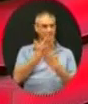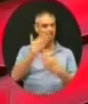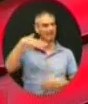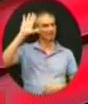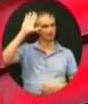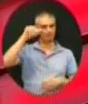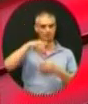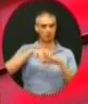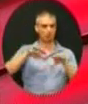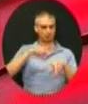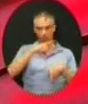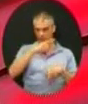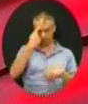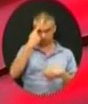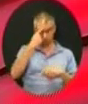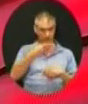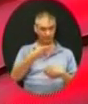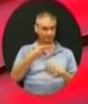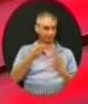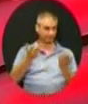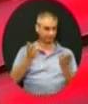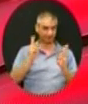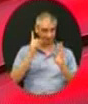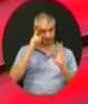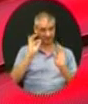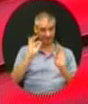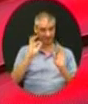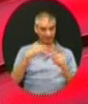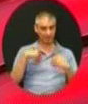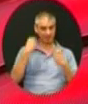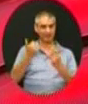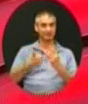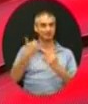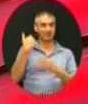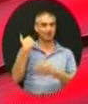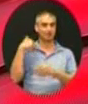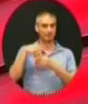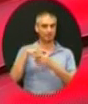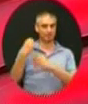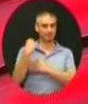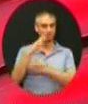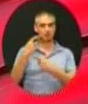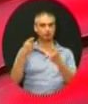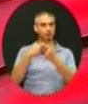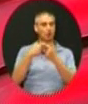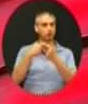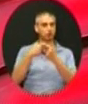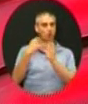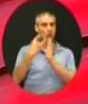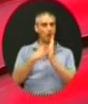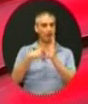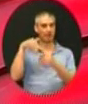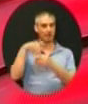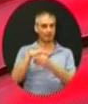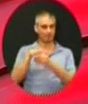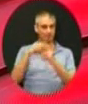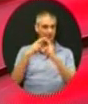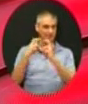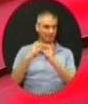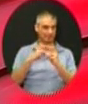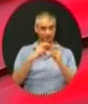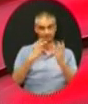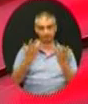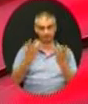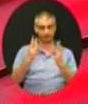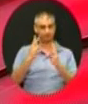בממשלה אתה חושב שזה סביר להעביר לשר הפנים את הסמכויות בוכל מה שקשור לחקיקה או יותר